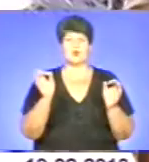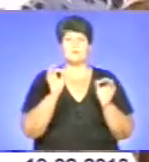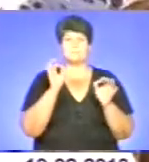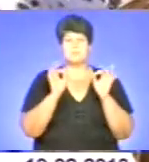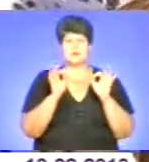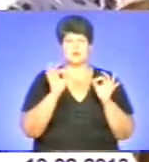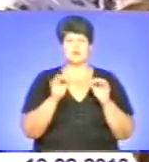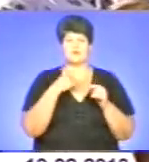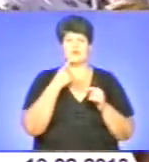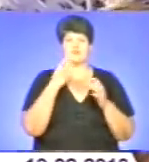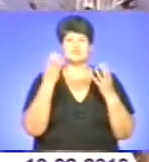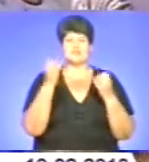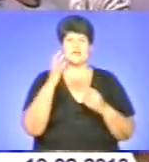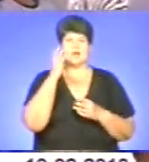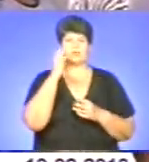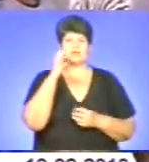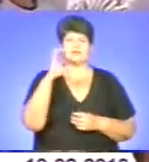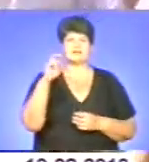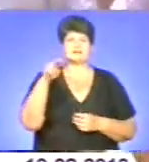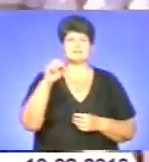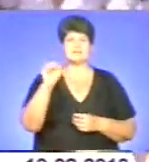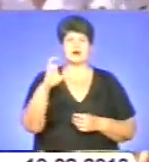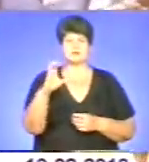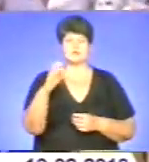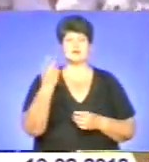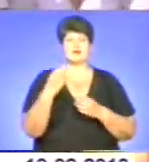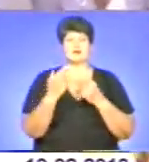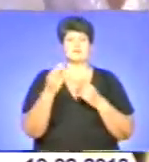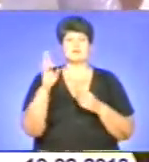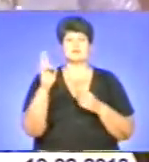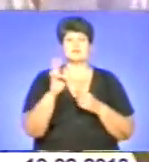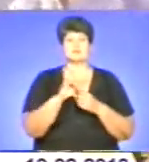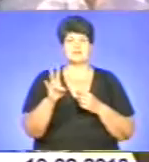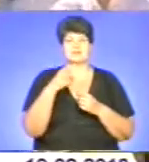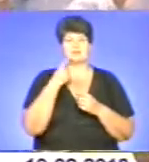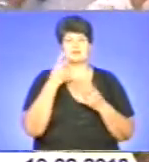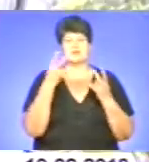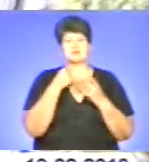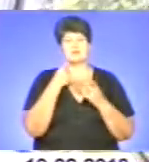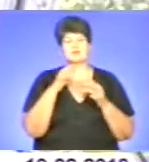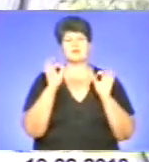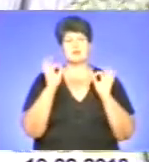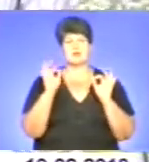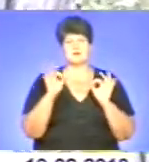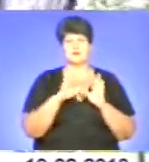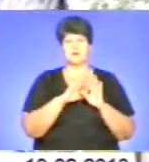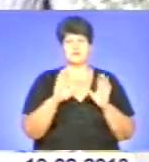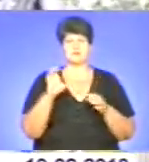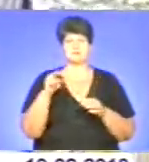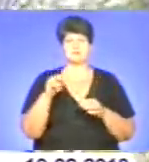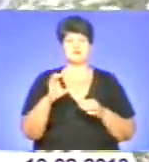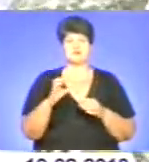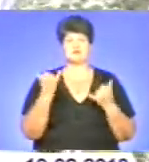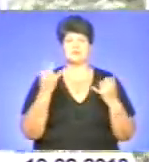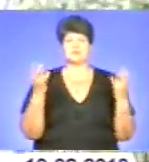цей день називають ще яблуневим спасом хоча священики закликають все ж послуговуватись церковною назвою сьогодні прийнято